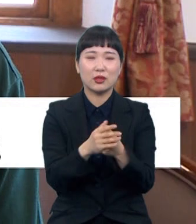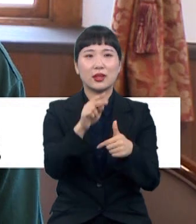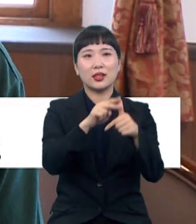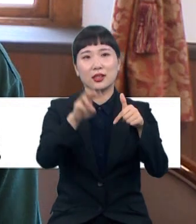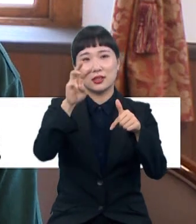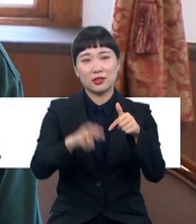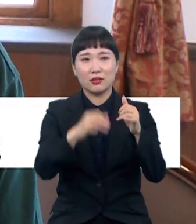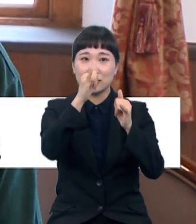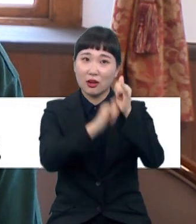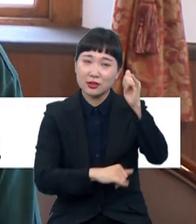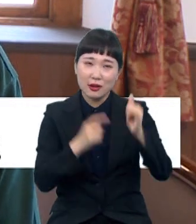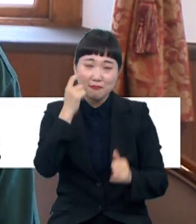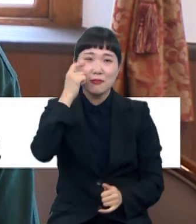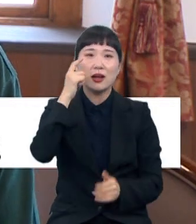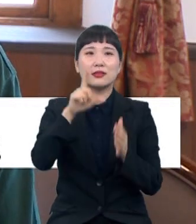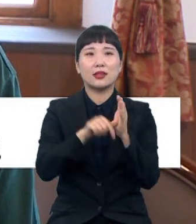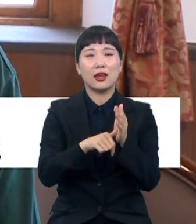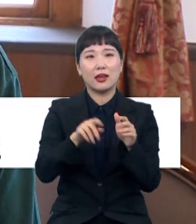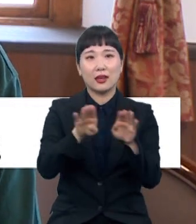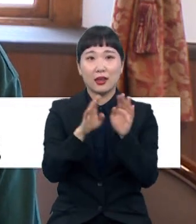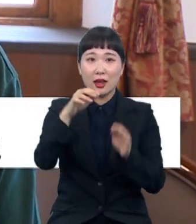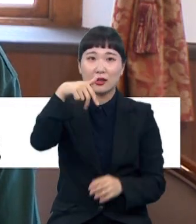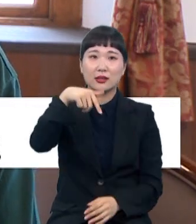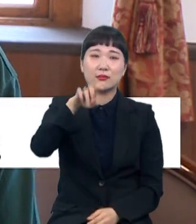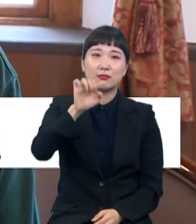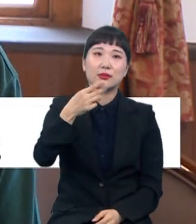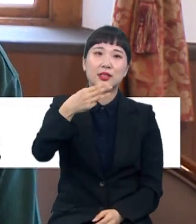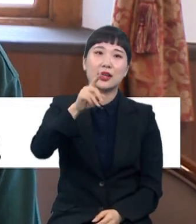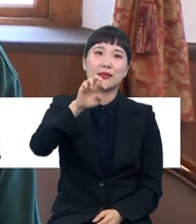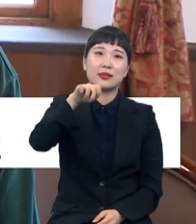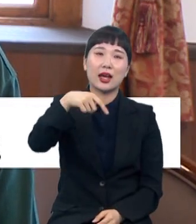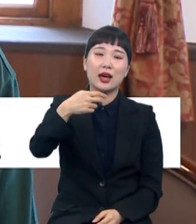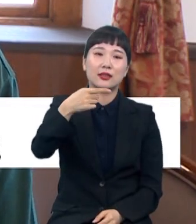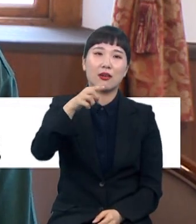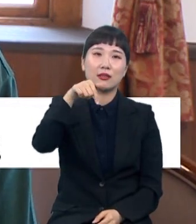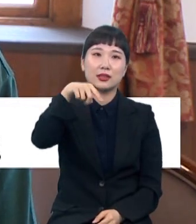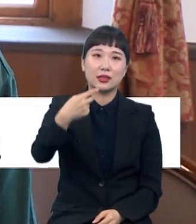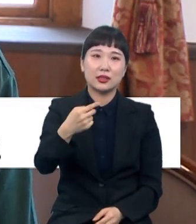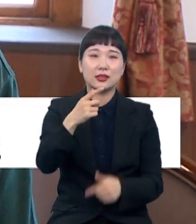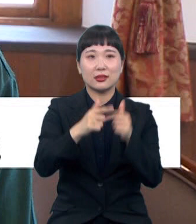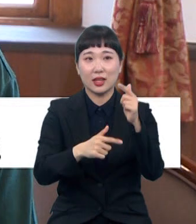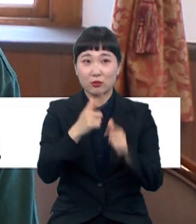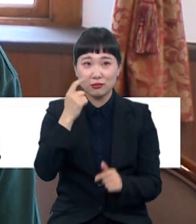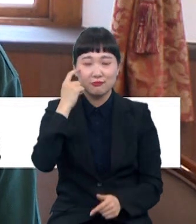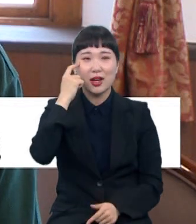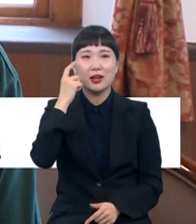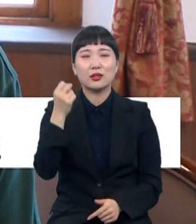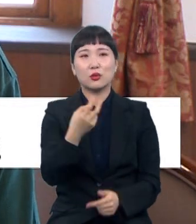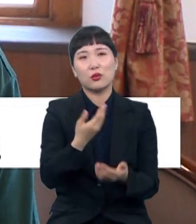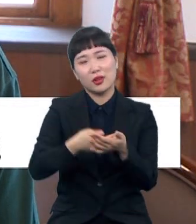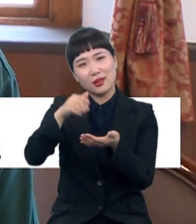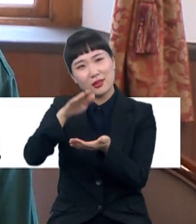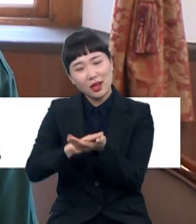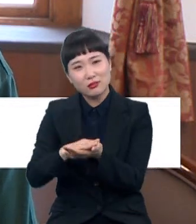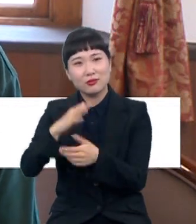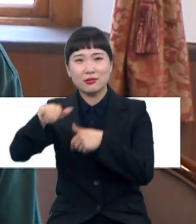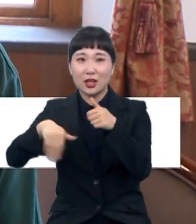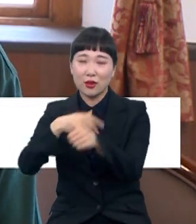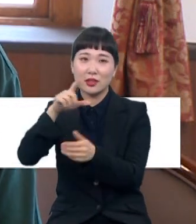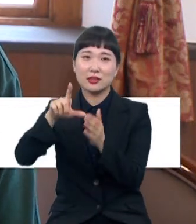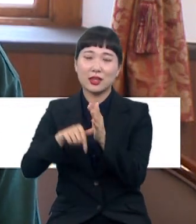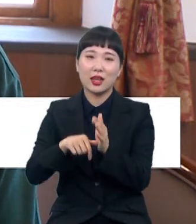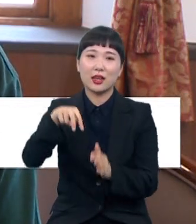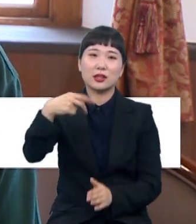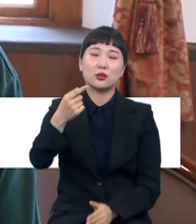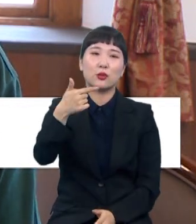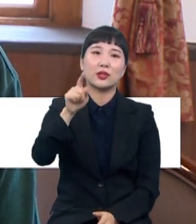그러면 플라타너스를 생각해 주시고 도시개발 상황에서 여러 가지 상황들 얘기할 때는 소라말 나무를 생각해 주시고